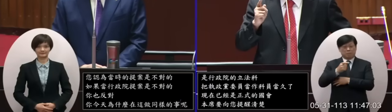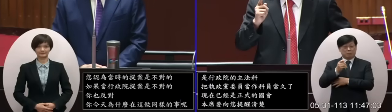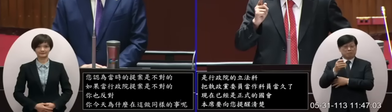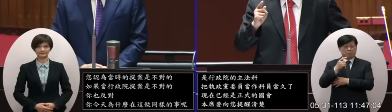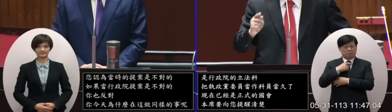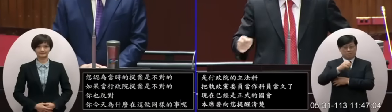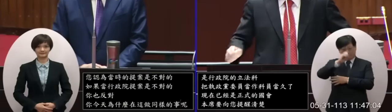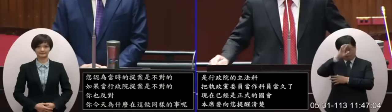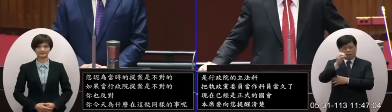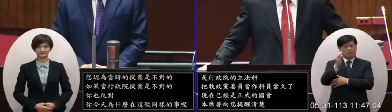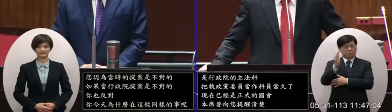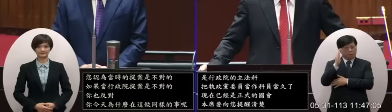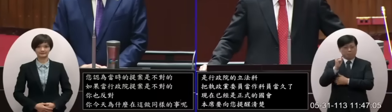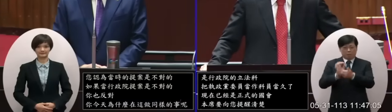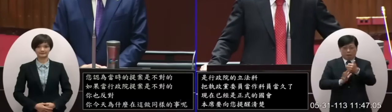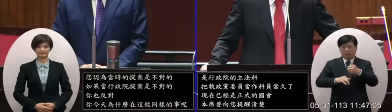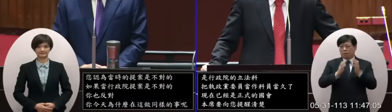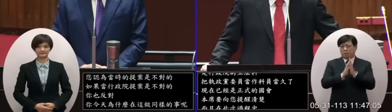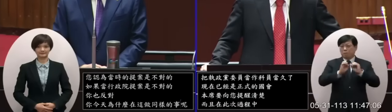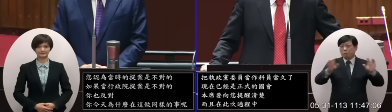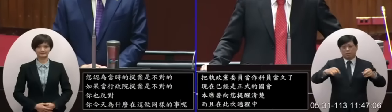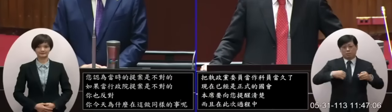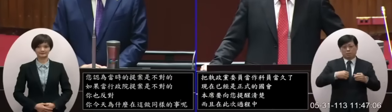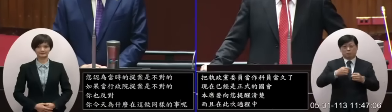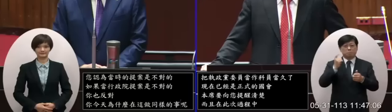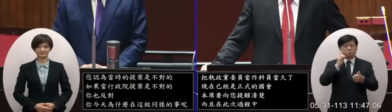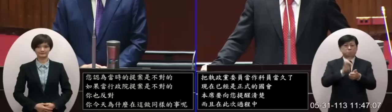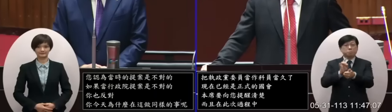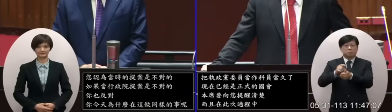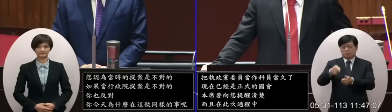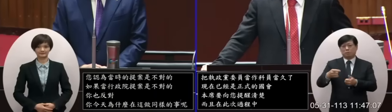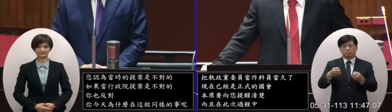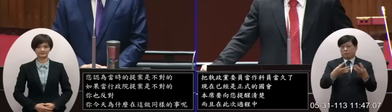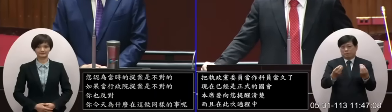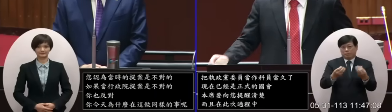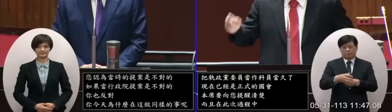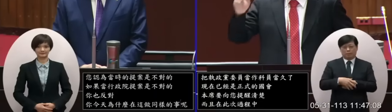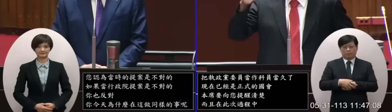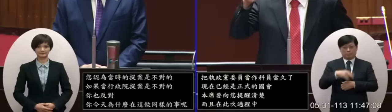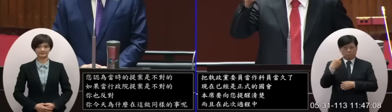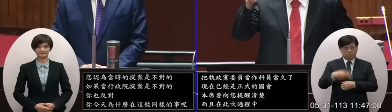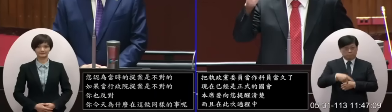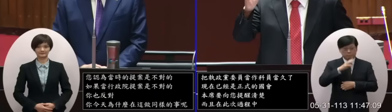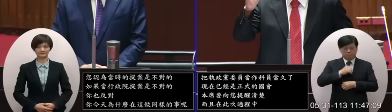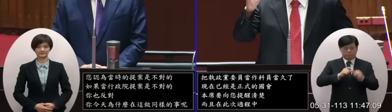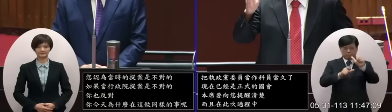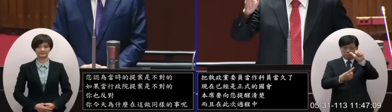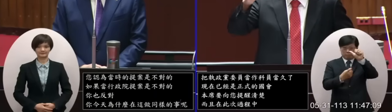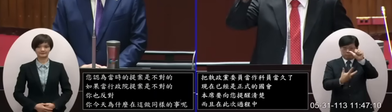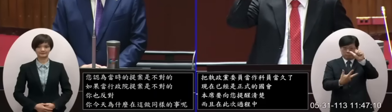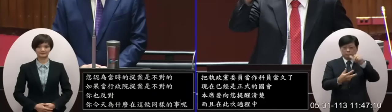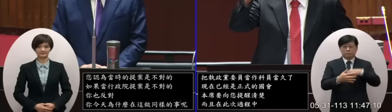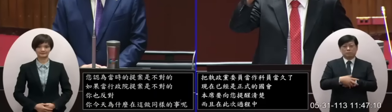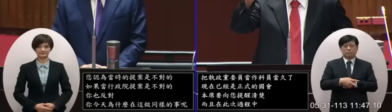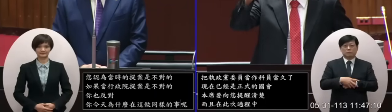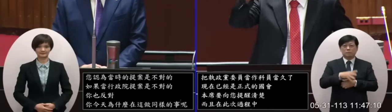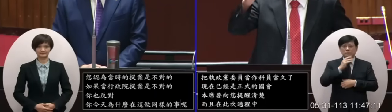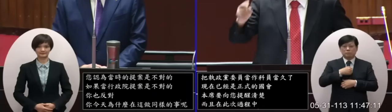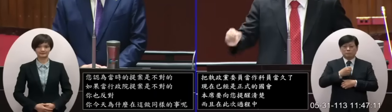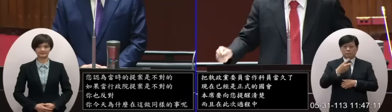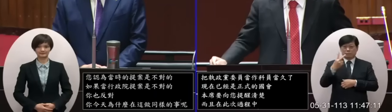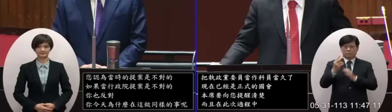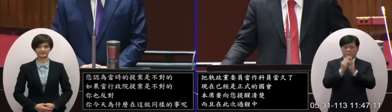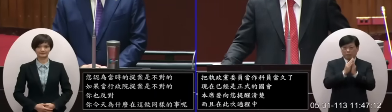播的谣言，叫做没有经过讨论，而且是5月17号是要